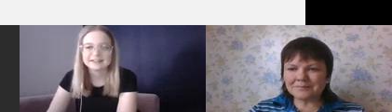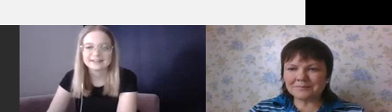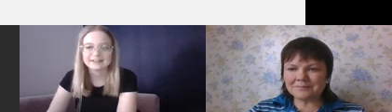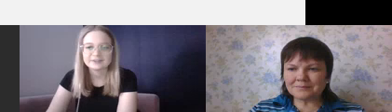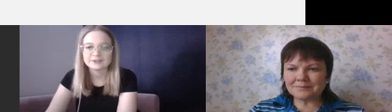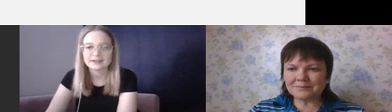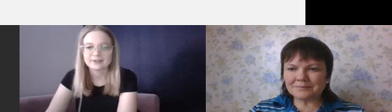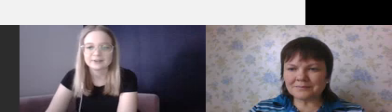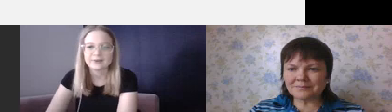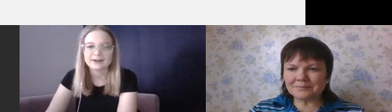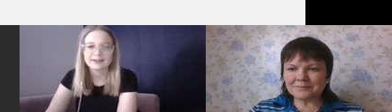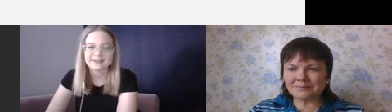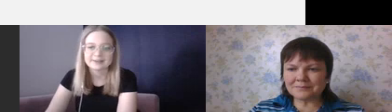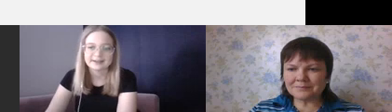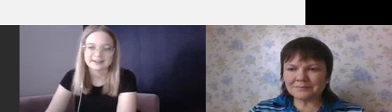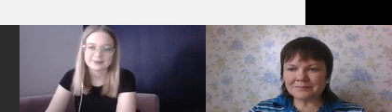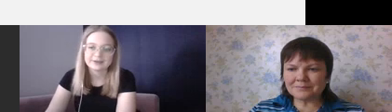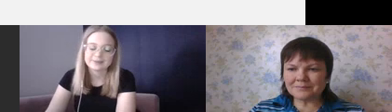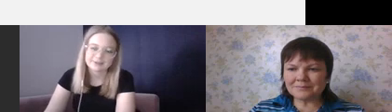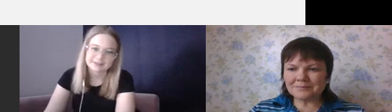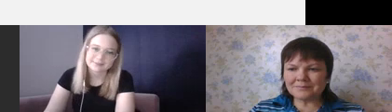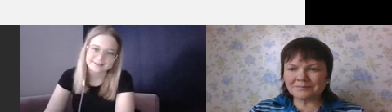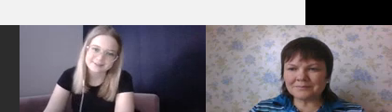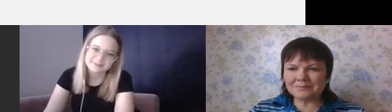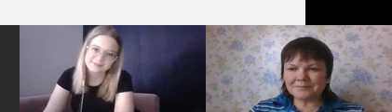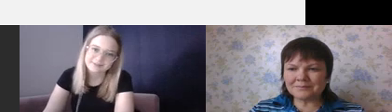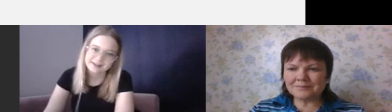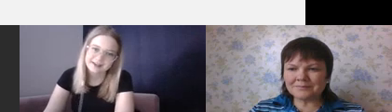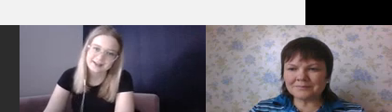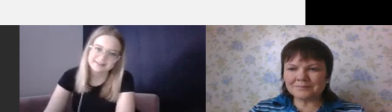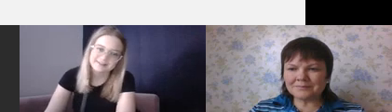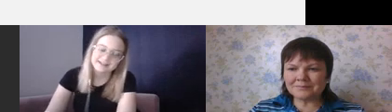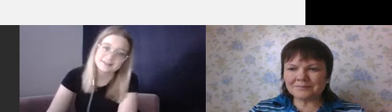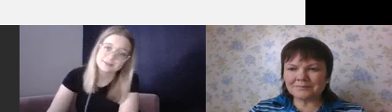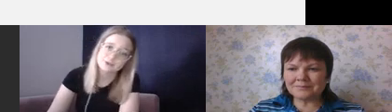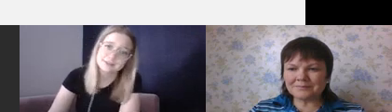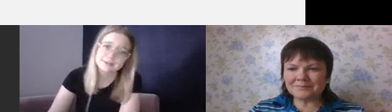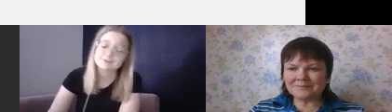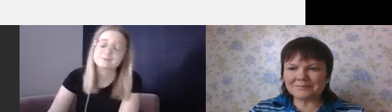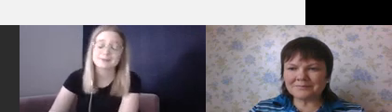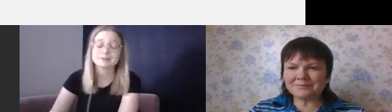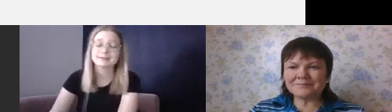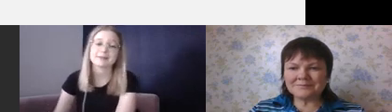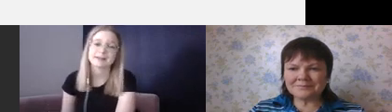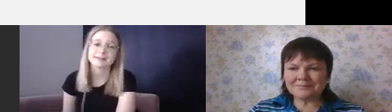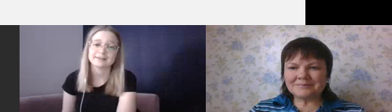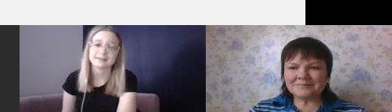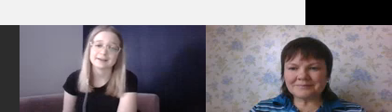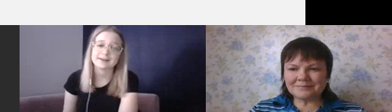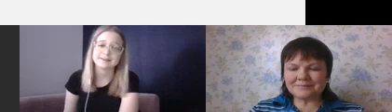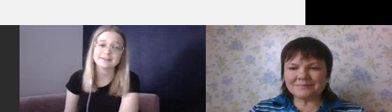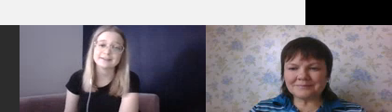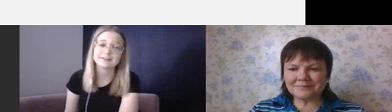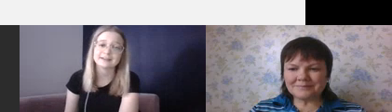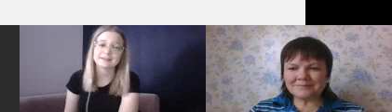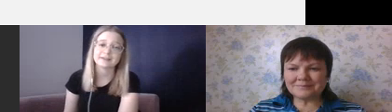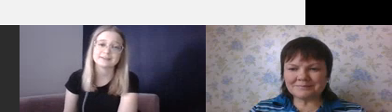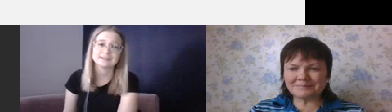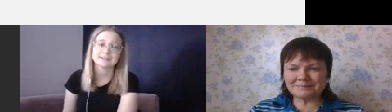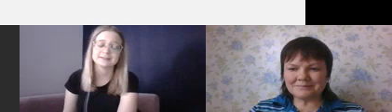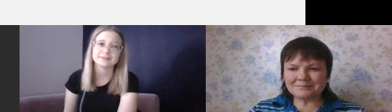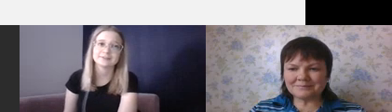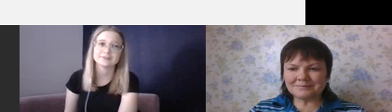vaja teistelt nõusolekut oma eesmärkide poole pürgimiseks. Et hästi julgustav mõte, et nii